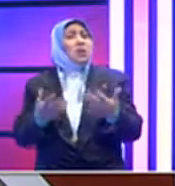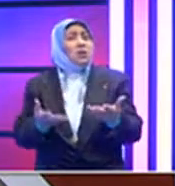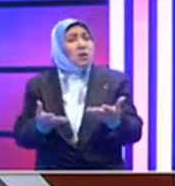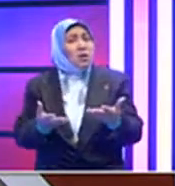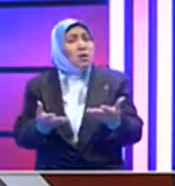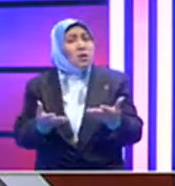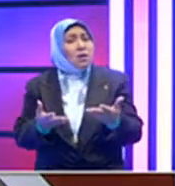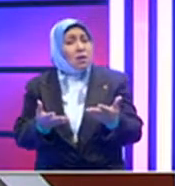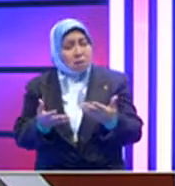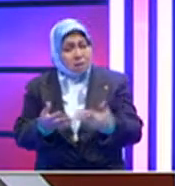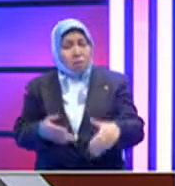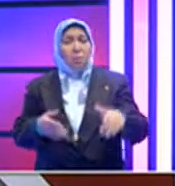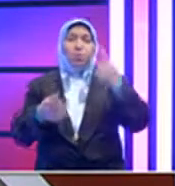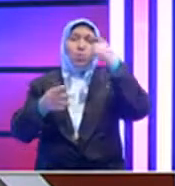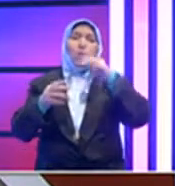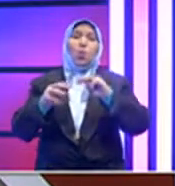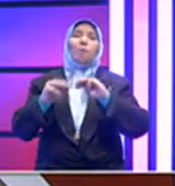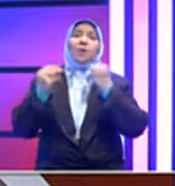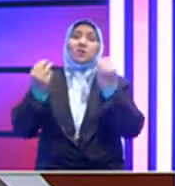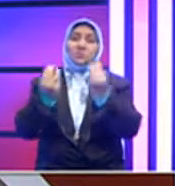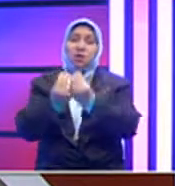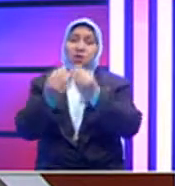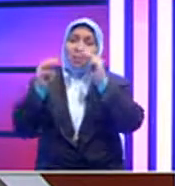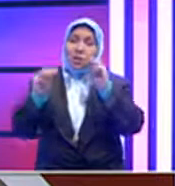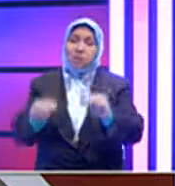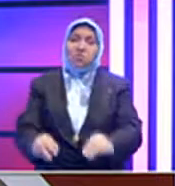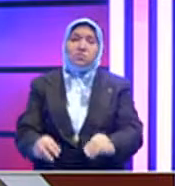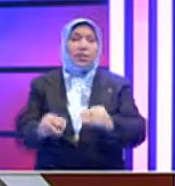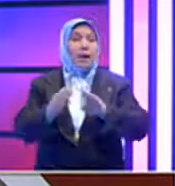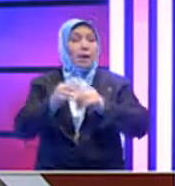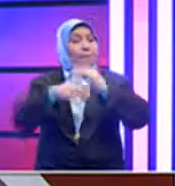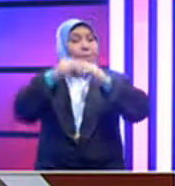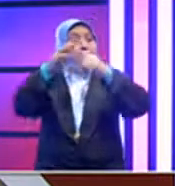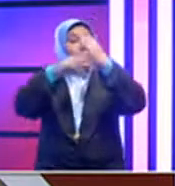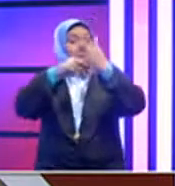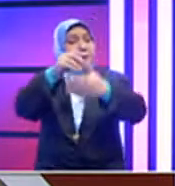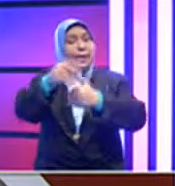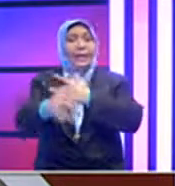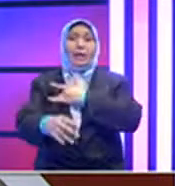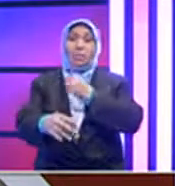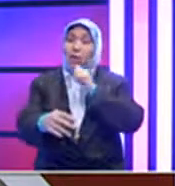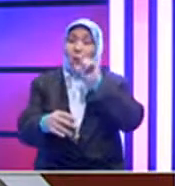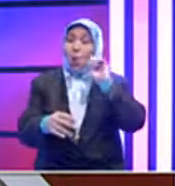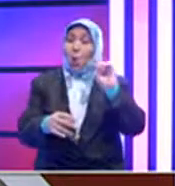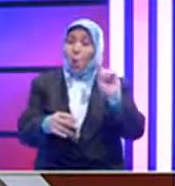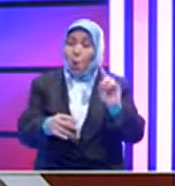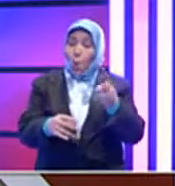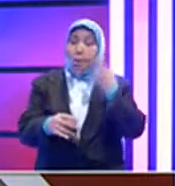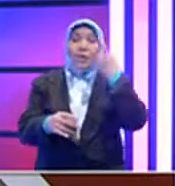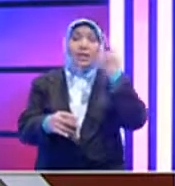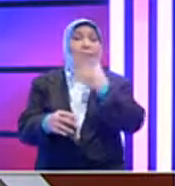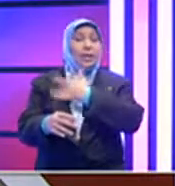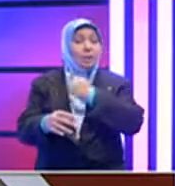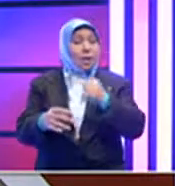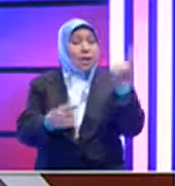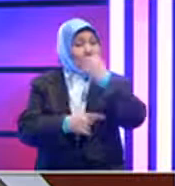yuk minum dia kepada kaum yang enak membina Iman yu'minu Ini bukan sekedar berteman tapi sedang membina Iman lagi